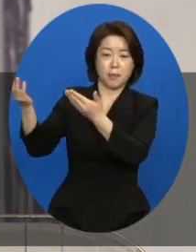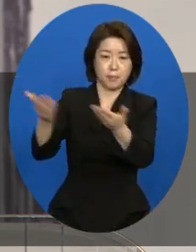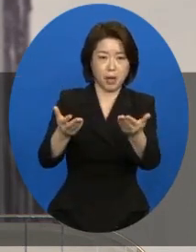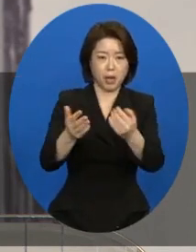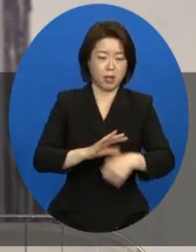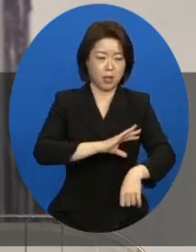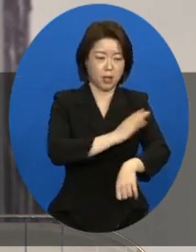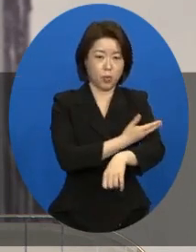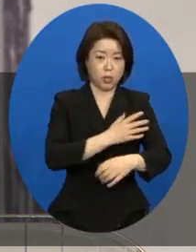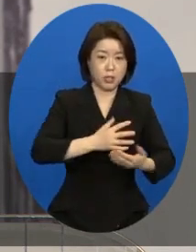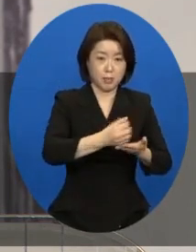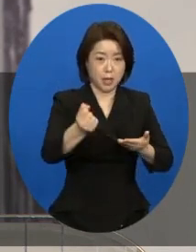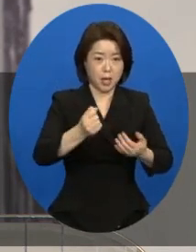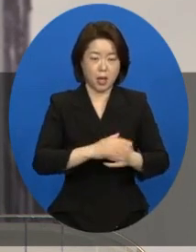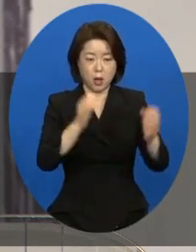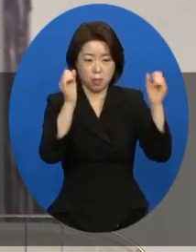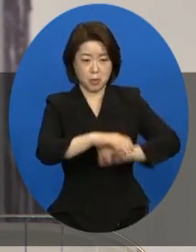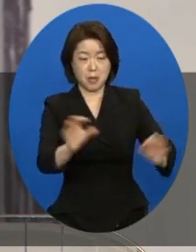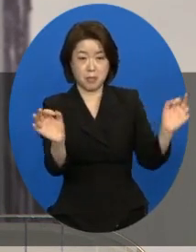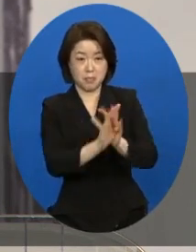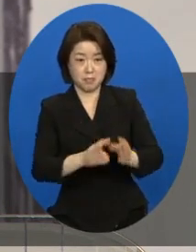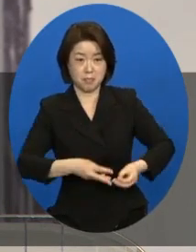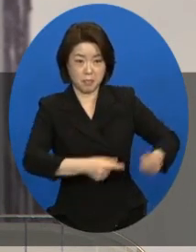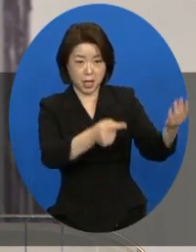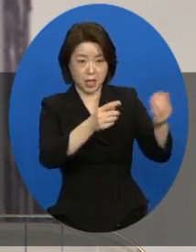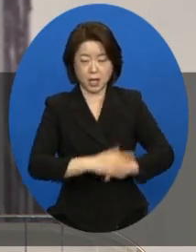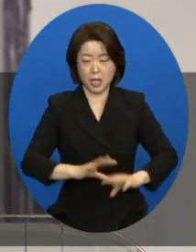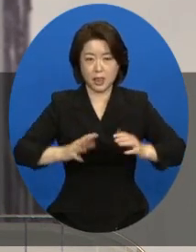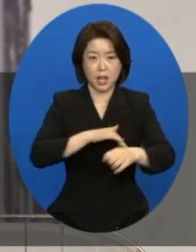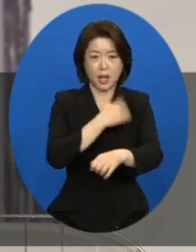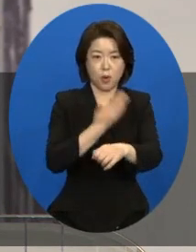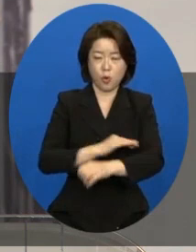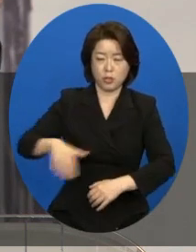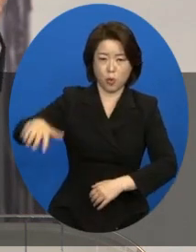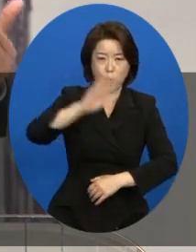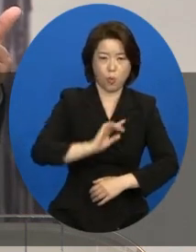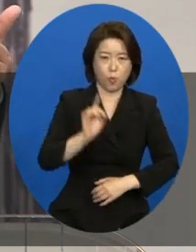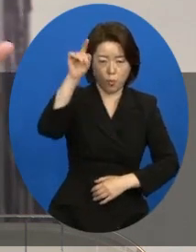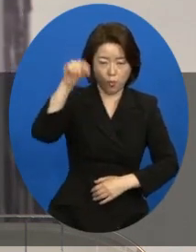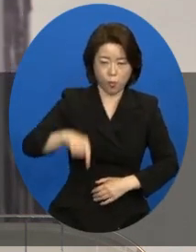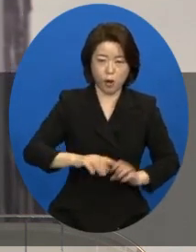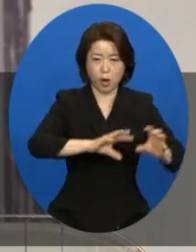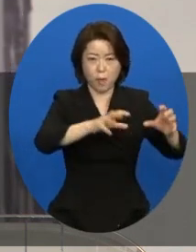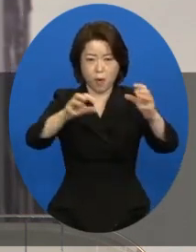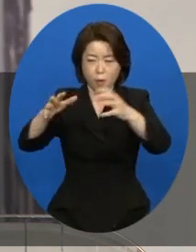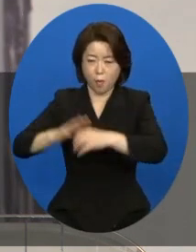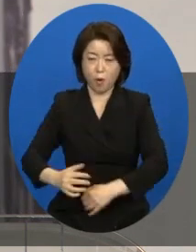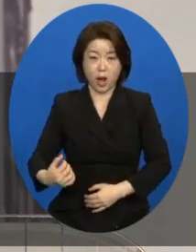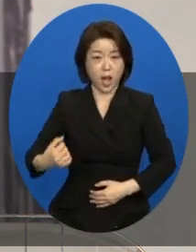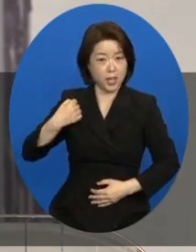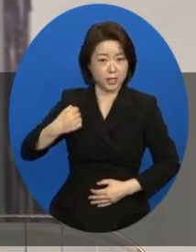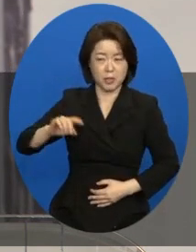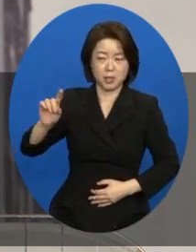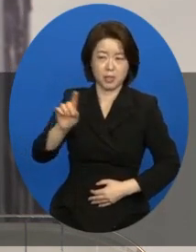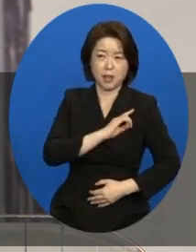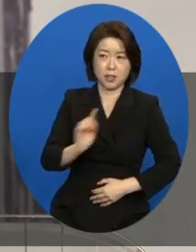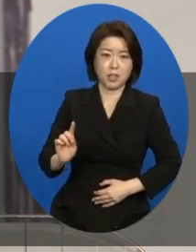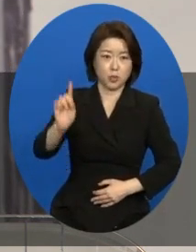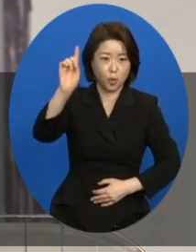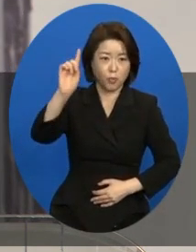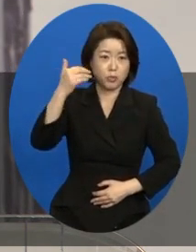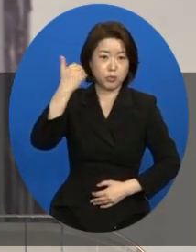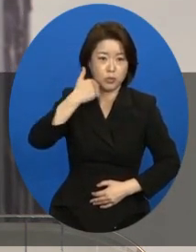권세를 빼앗기고 멸망하여 없어진다. 나라와 권세와 온 천하 열국의 위력이 가장 높으신 분의